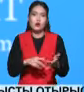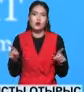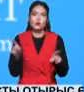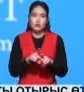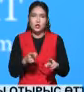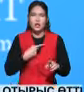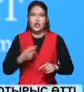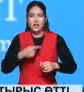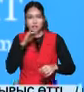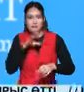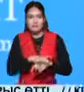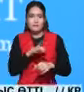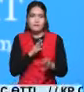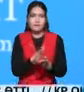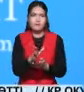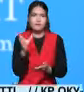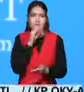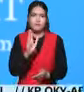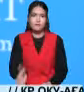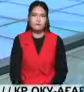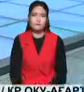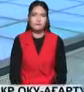бұл құйтырқы әрекеттерге тосқауыл қоямыз.